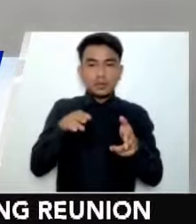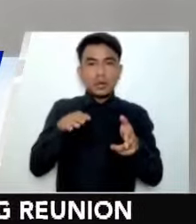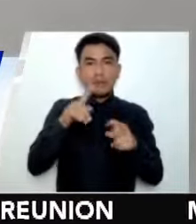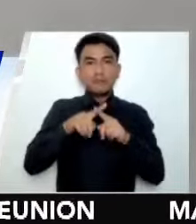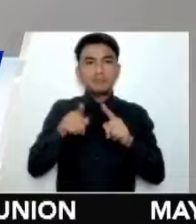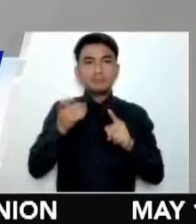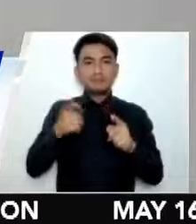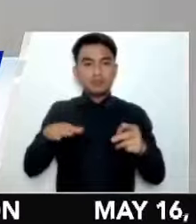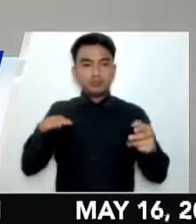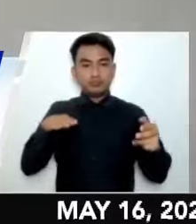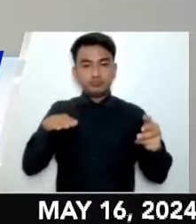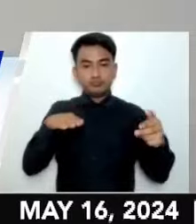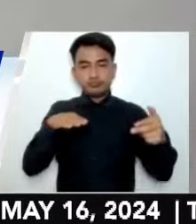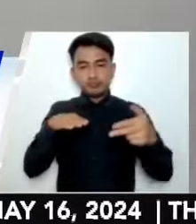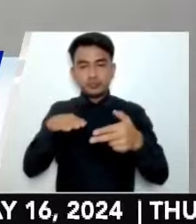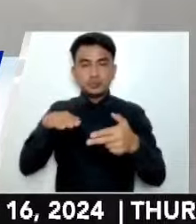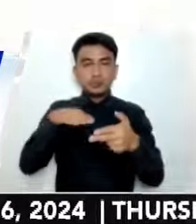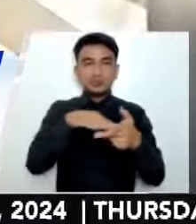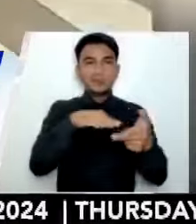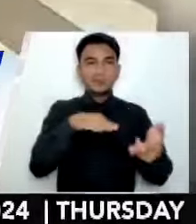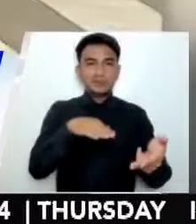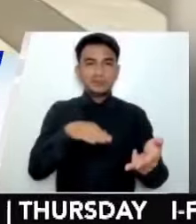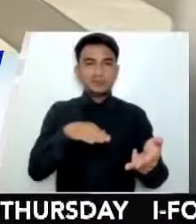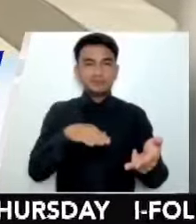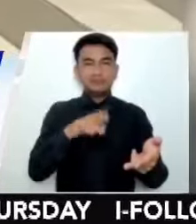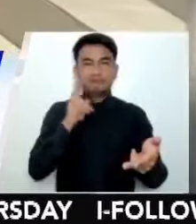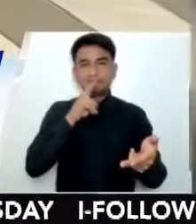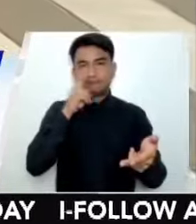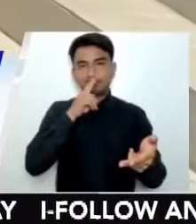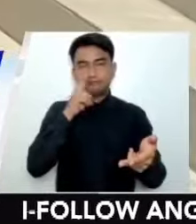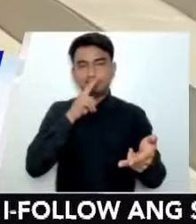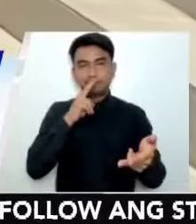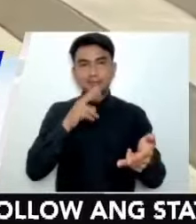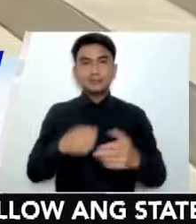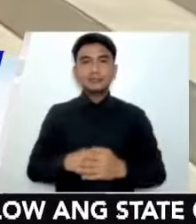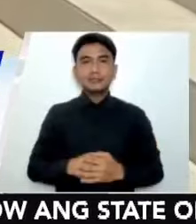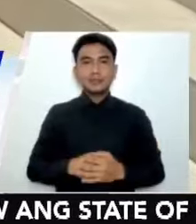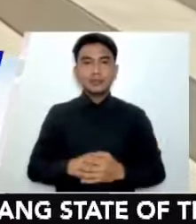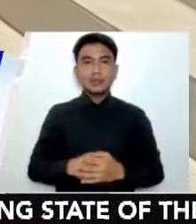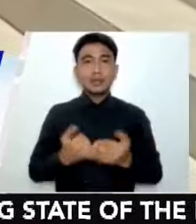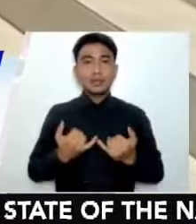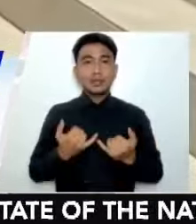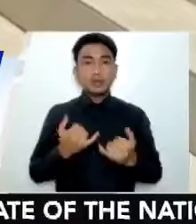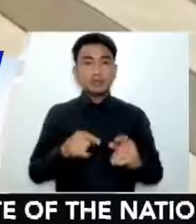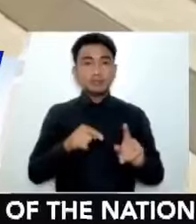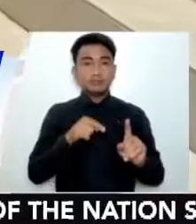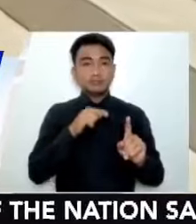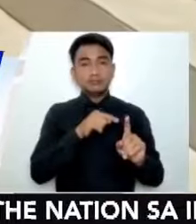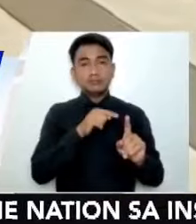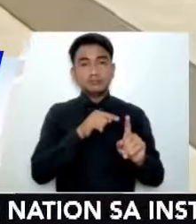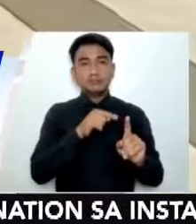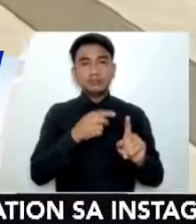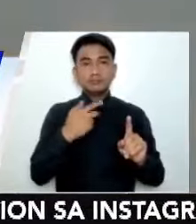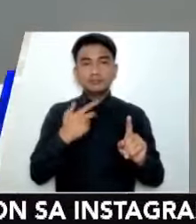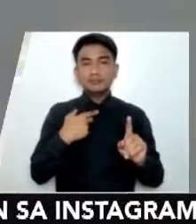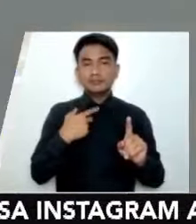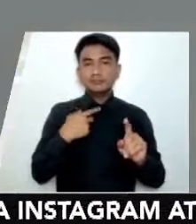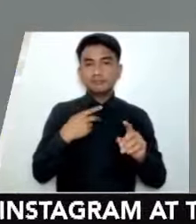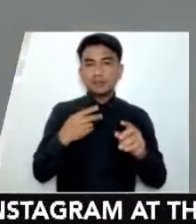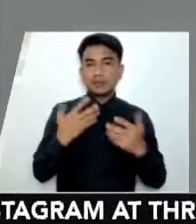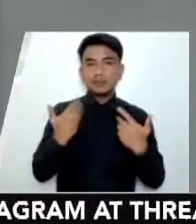din dumiretso ang e-bike kaya nasalpok pa rin ito. Walang pahayag ang pamilya ng biktima na nagsampana ng kaso ayon sa